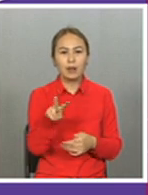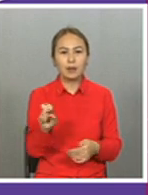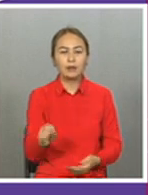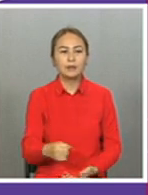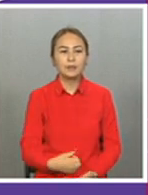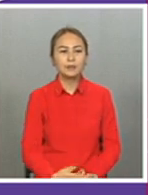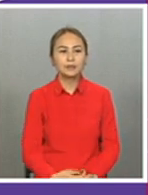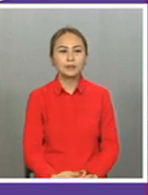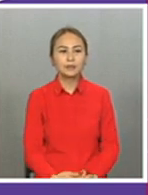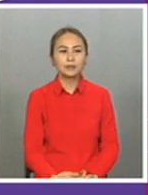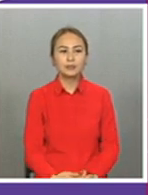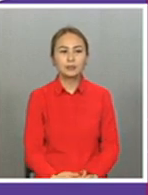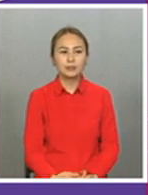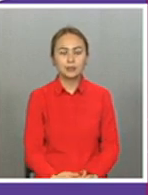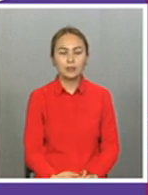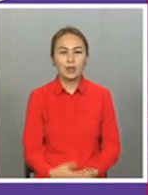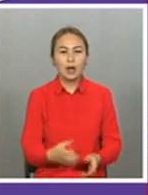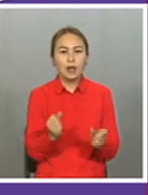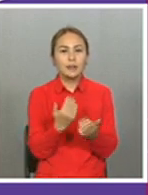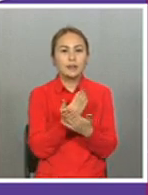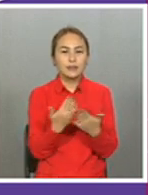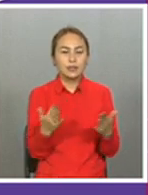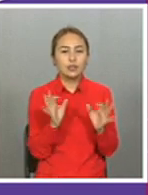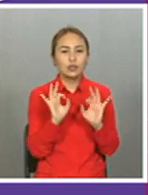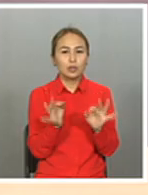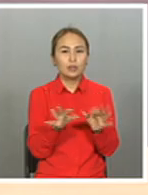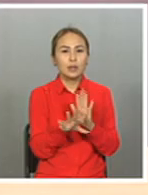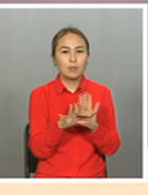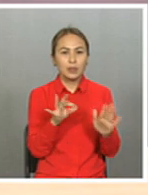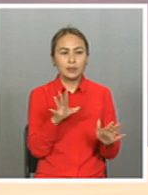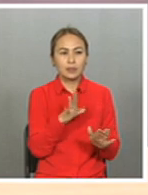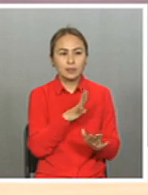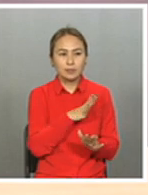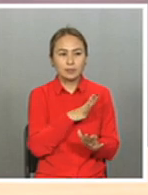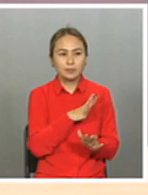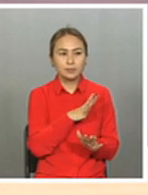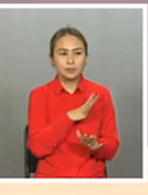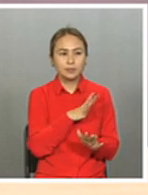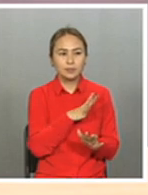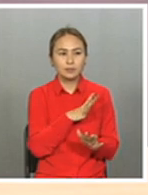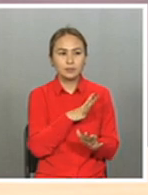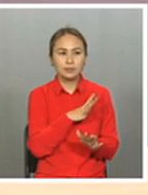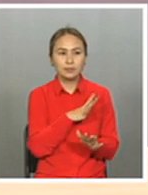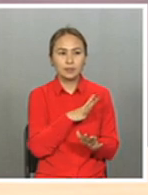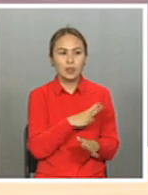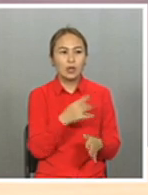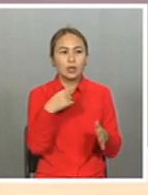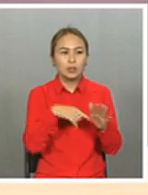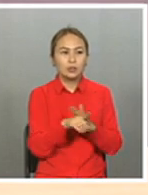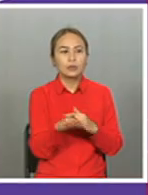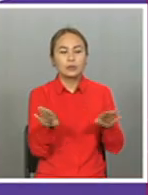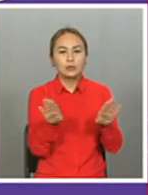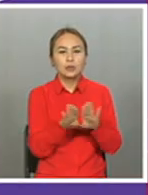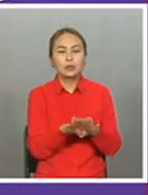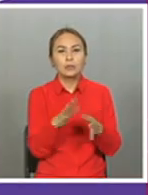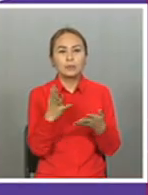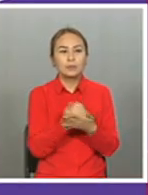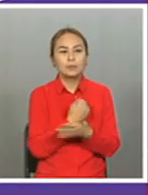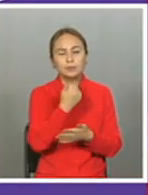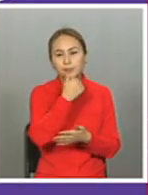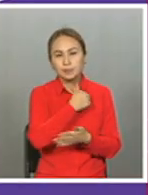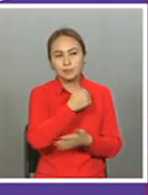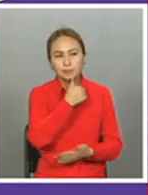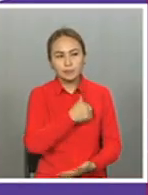бала. Ал сендер дұрыс табалдыңдар ма? Бұл сөздердің ішіндегі түбірлес сөздерді тауып көріңдерші.